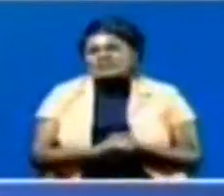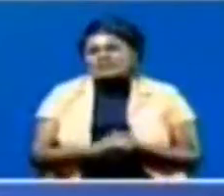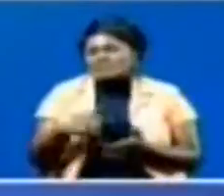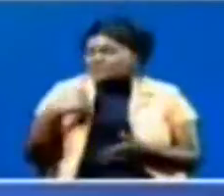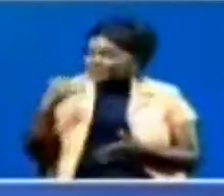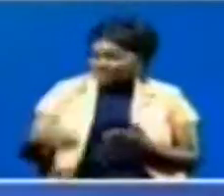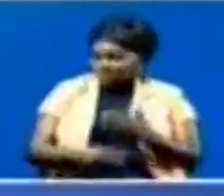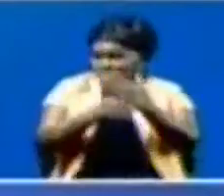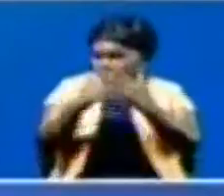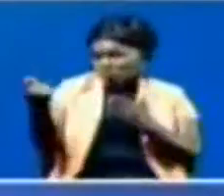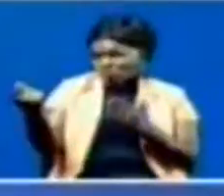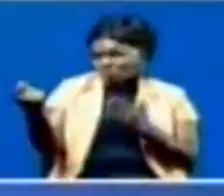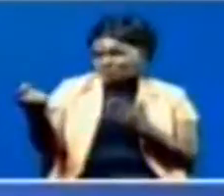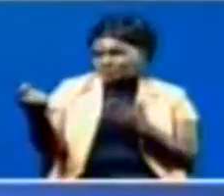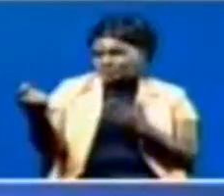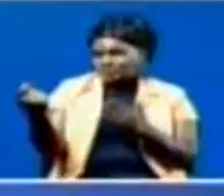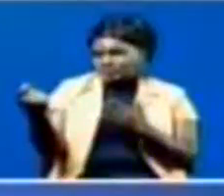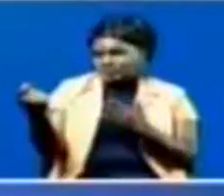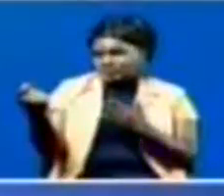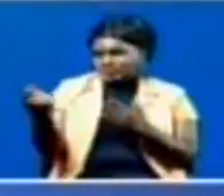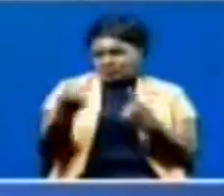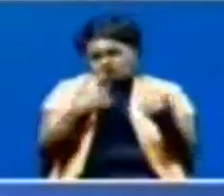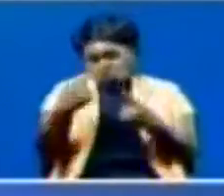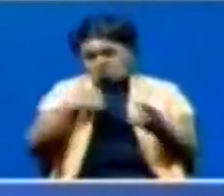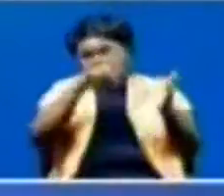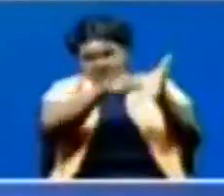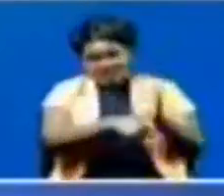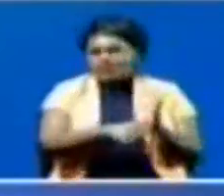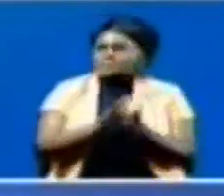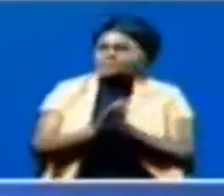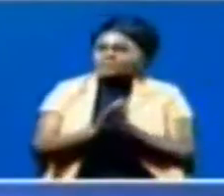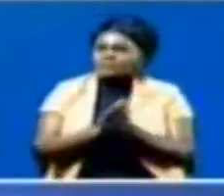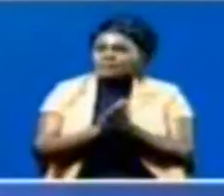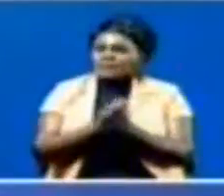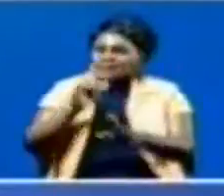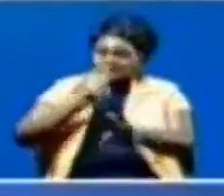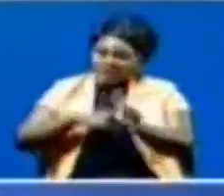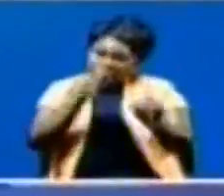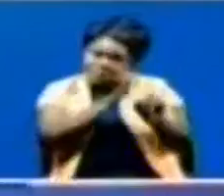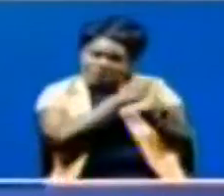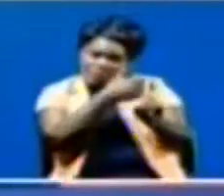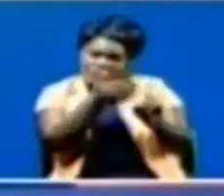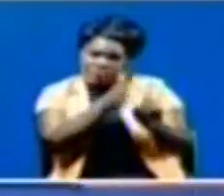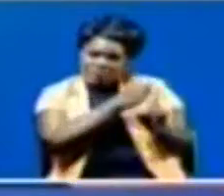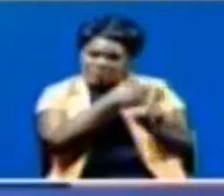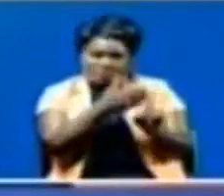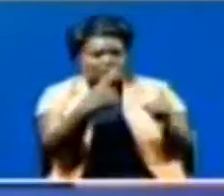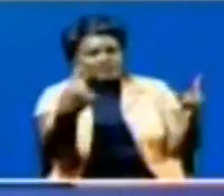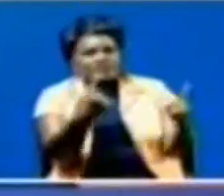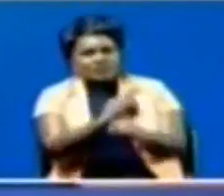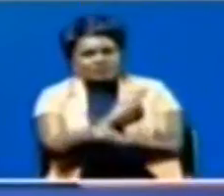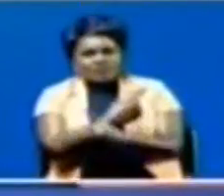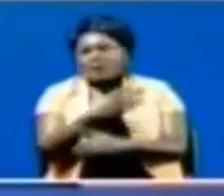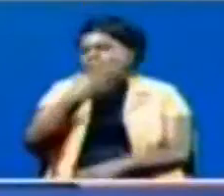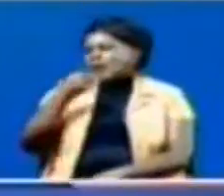Niseme kitu nilikuhusu, no. Manake haya macha azungumza kisha nitazungumza. Manake tunapochumbiana, wajua tunapochumbiana nataka kutofautisha